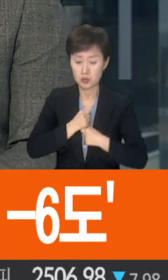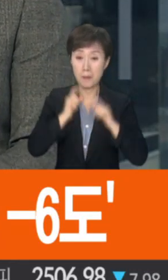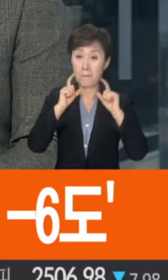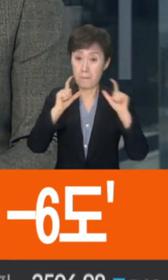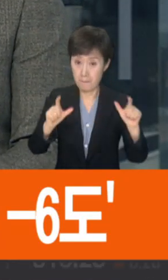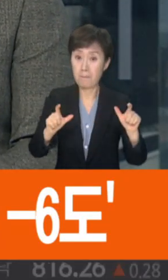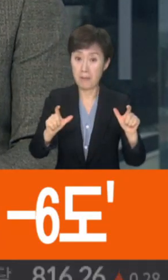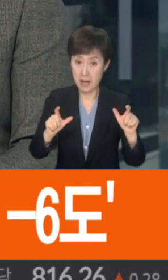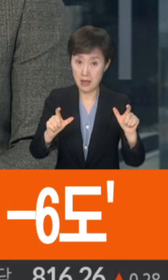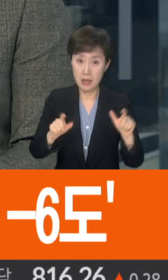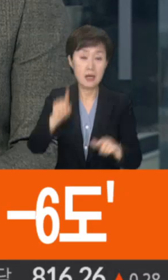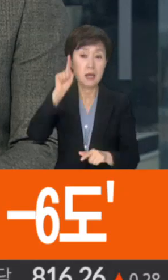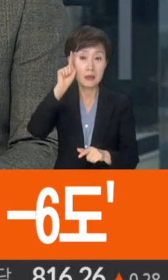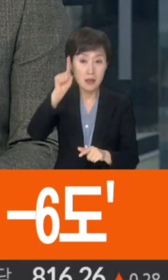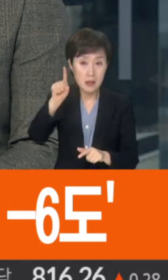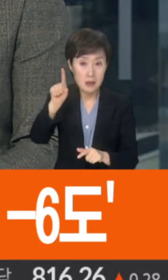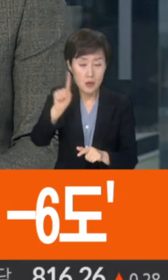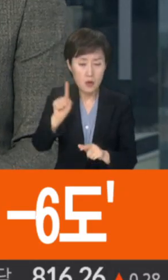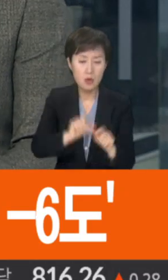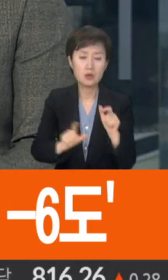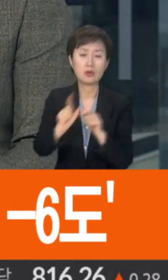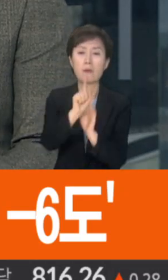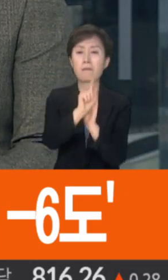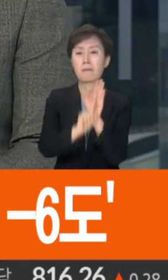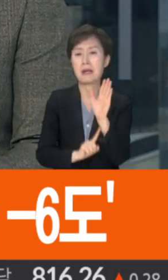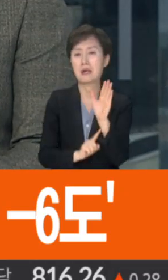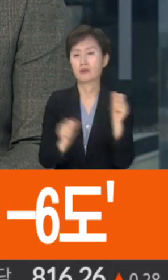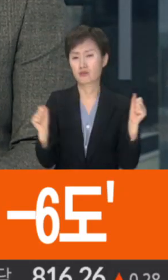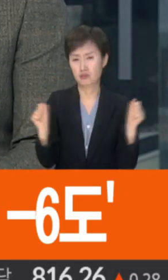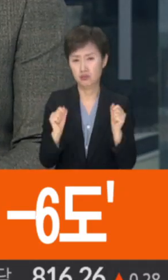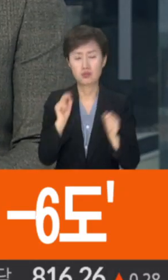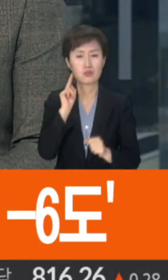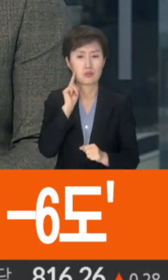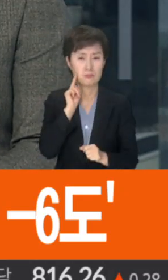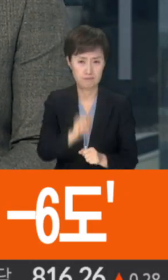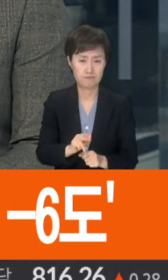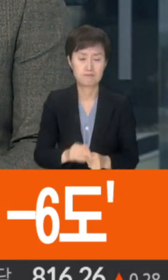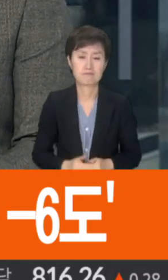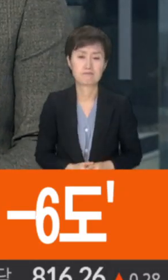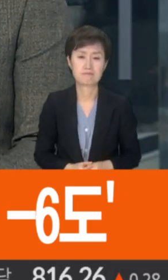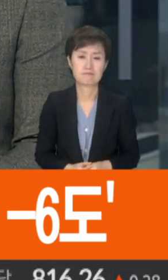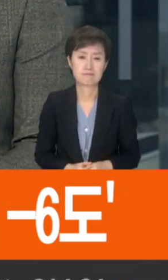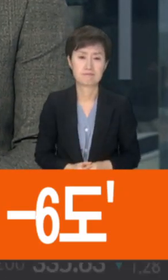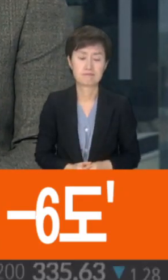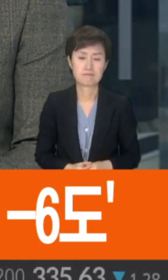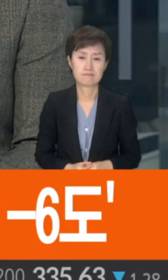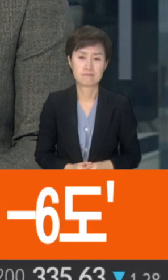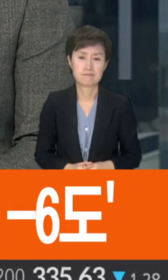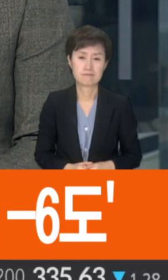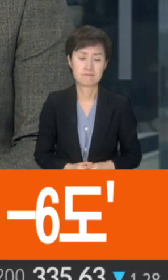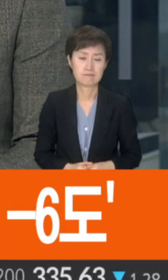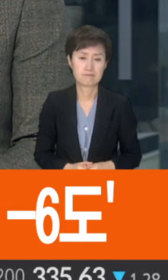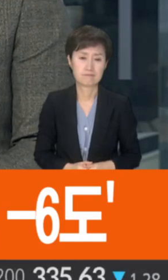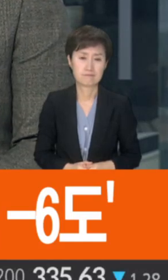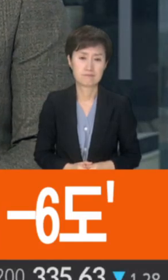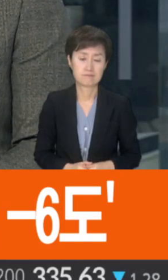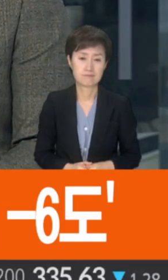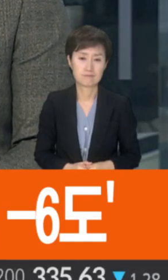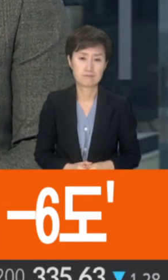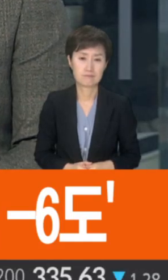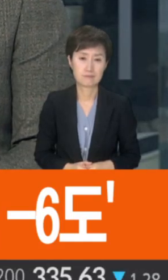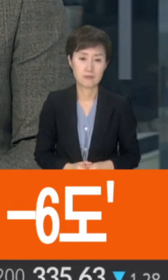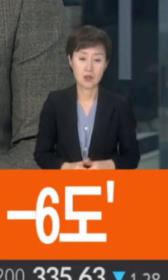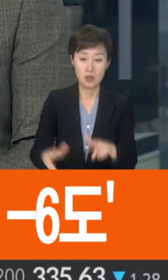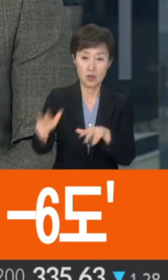가운데 주말인 내일은 날씨가 더 추워지겠는데요. 자세한 날씨 상황 취재기자 연결해서 들어보도록 하겠습니다. 자, 이마영 기자 전해주시죠. 네,